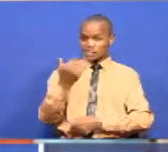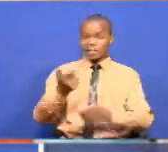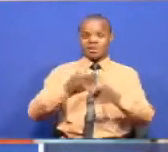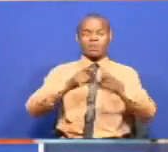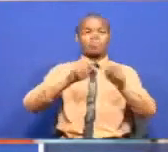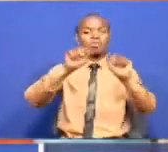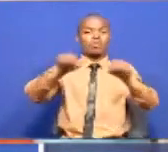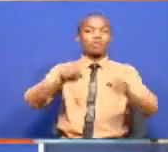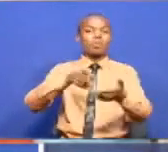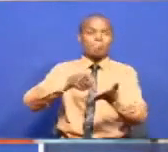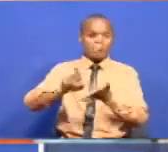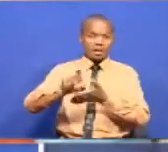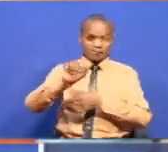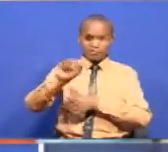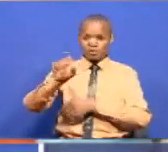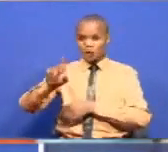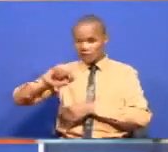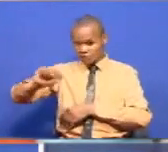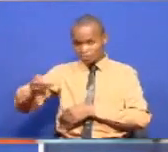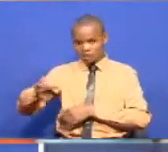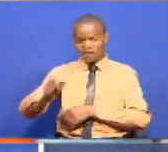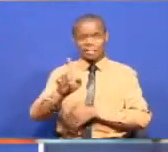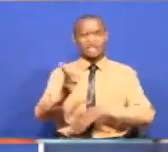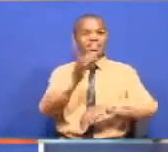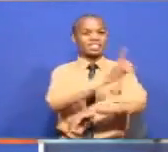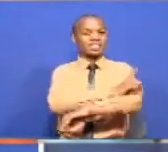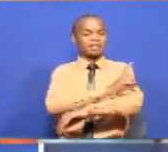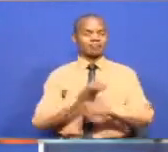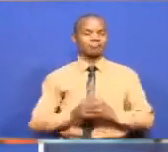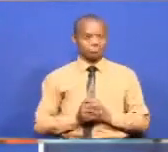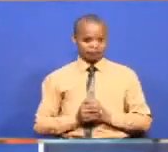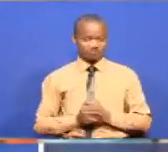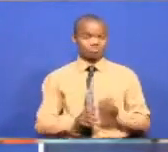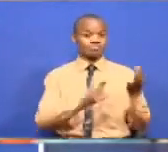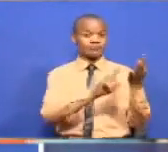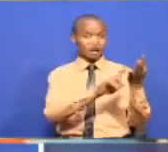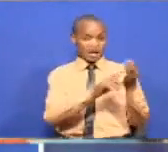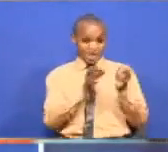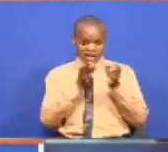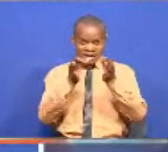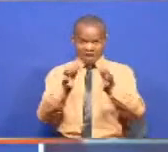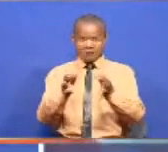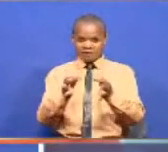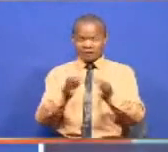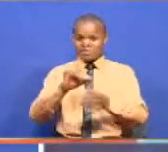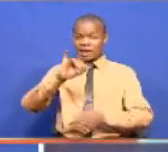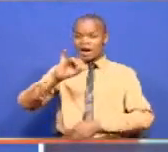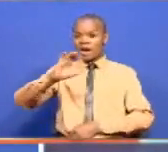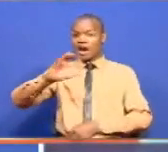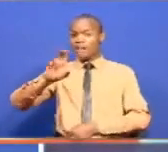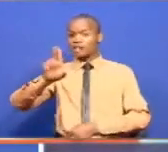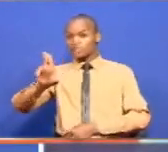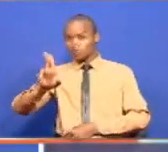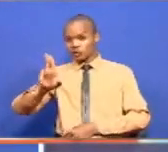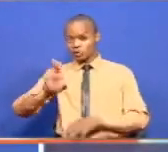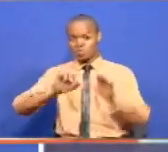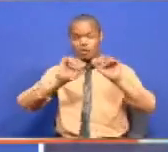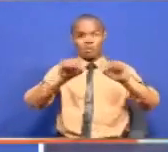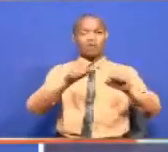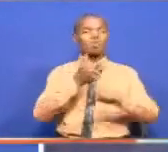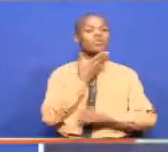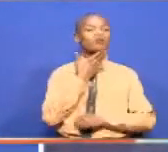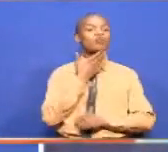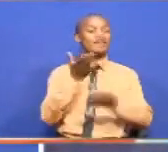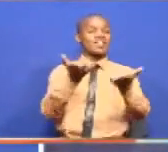per day. And if you require ICU critical care support, including intubation and ventilatory support,